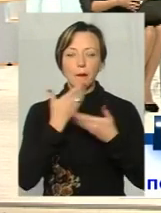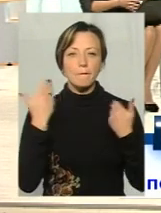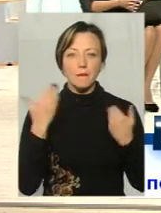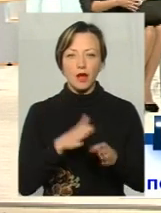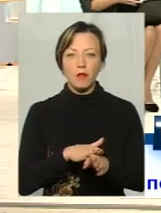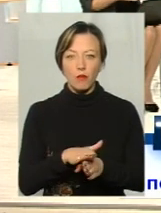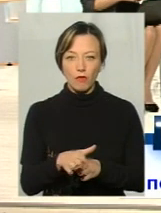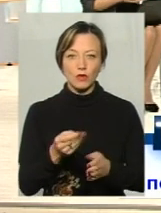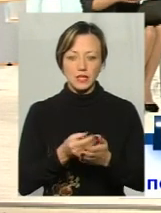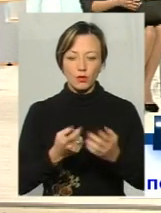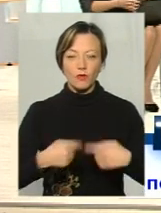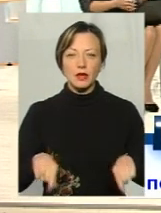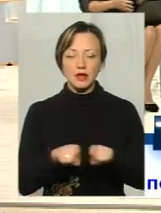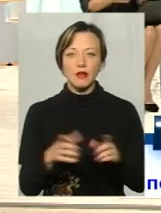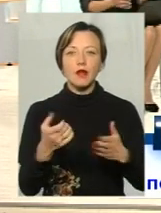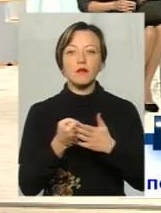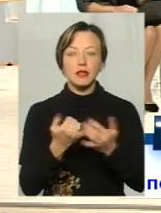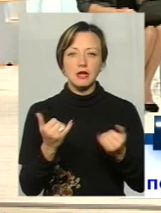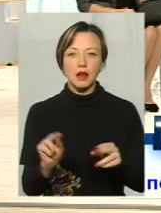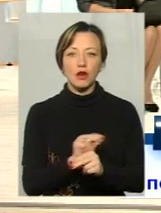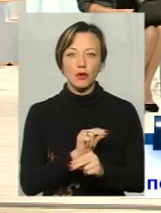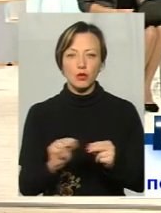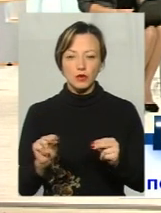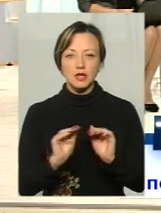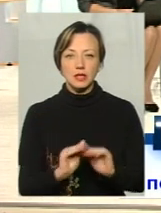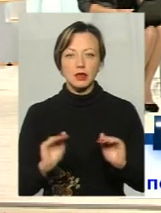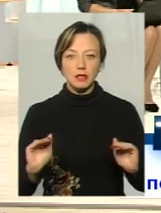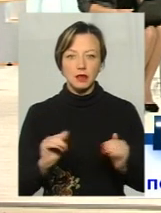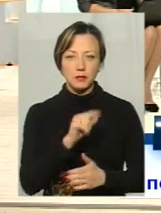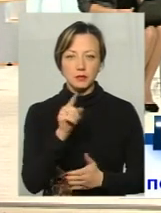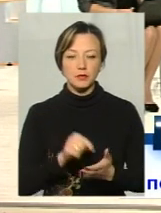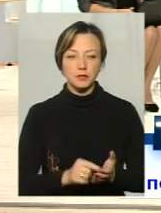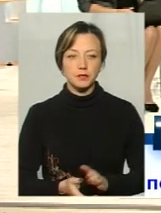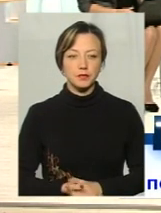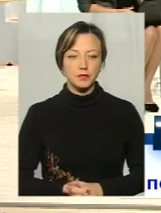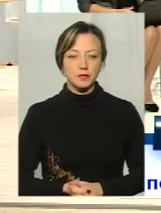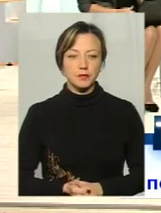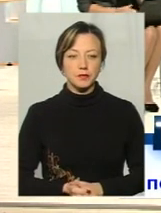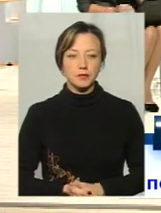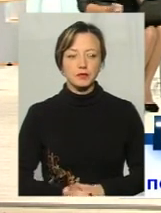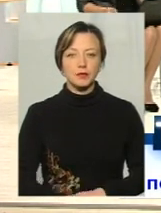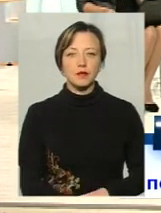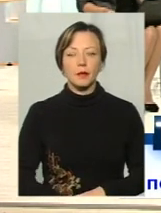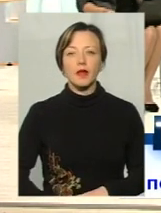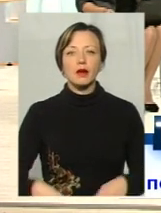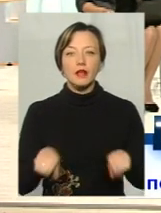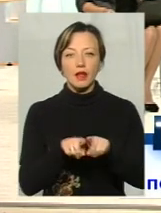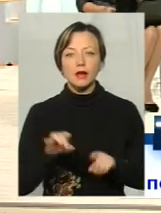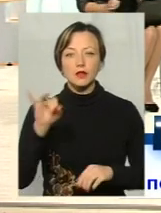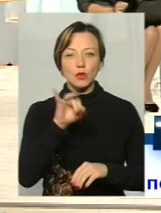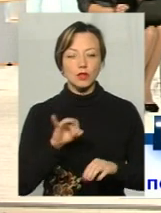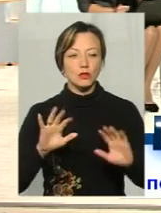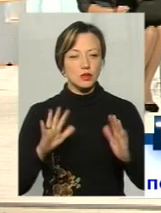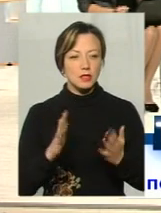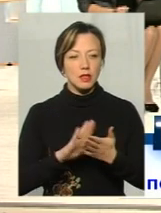повноцінного відділення, на якій базі зараз лікуються дітки, пацієнти? Ну, так исторически сложилось, что